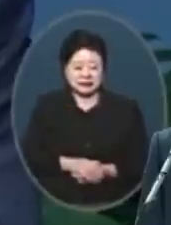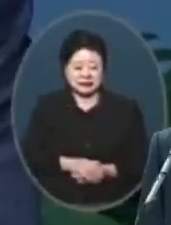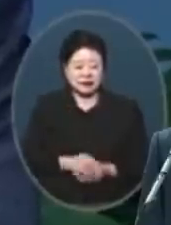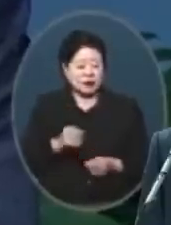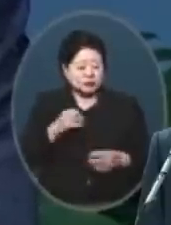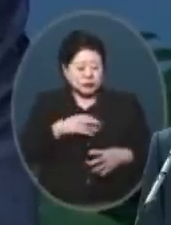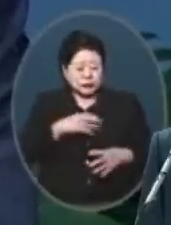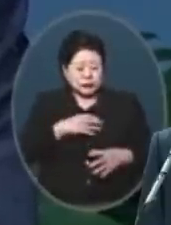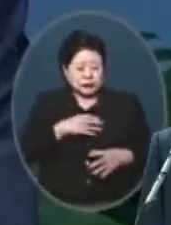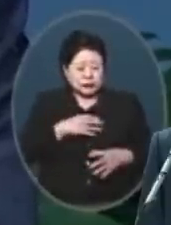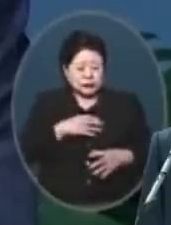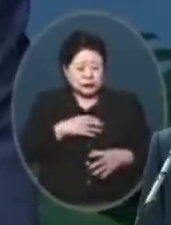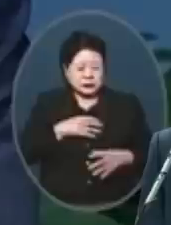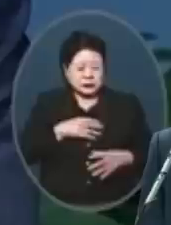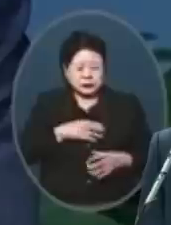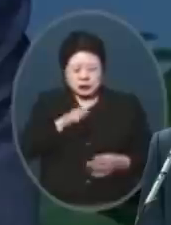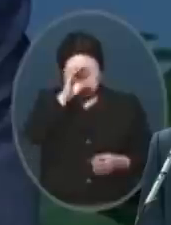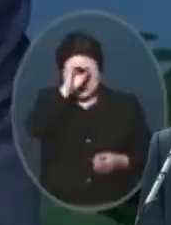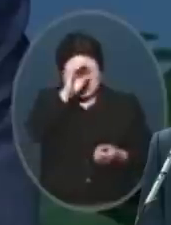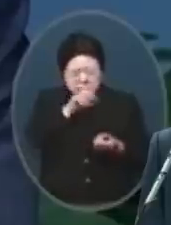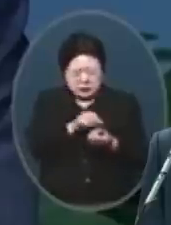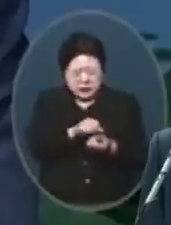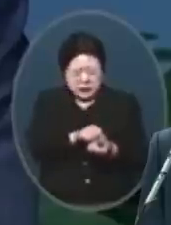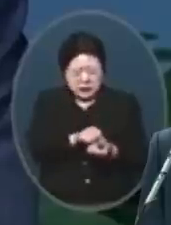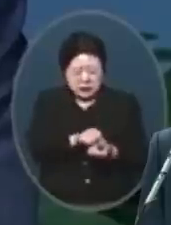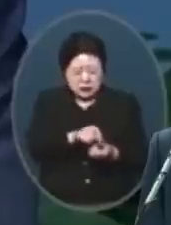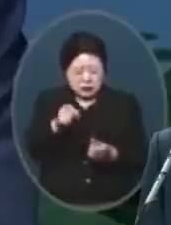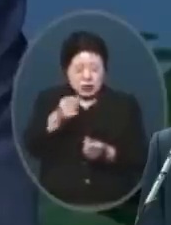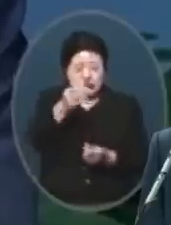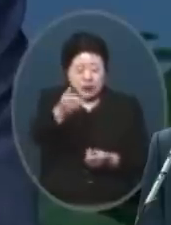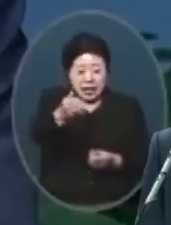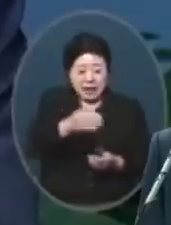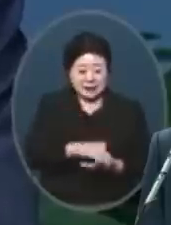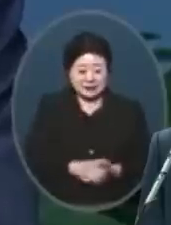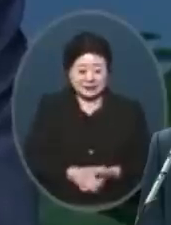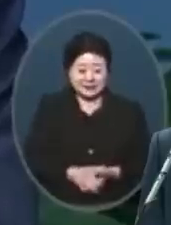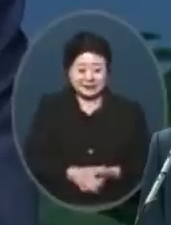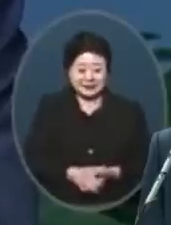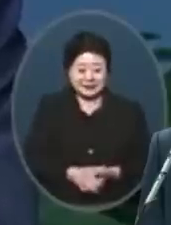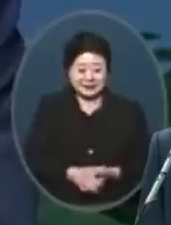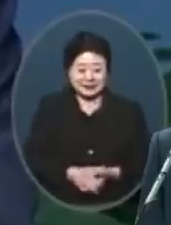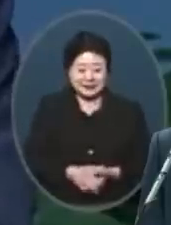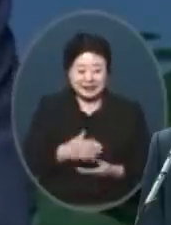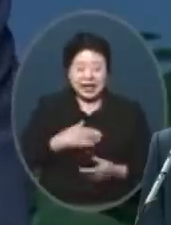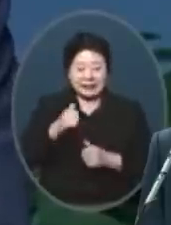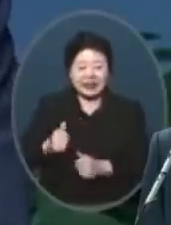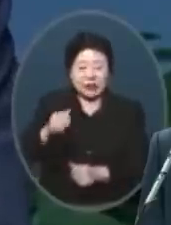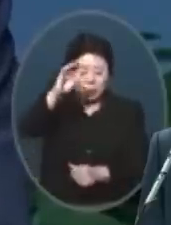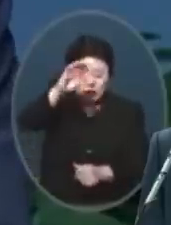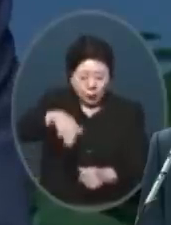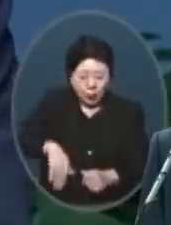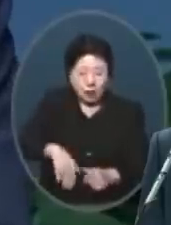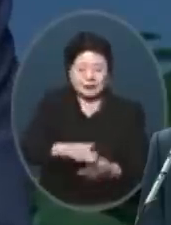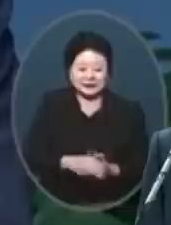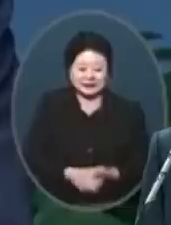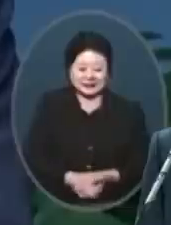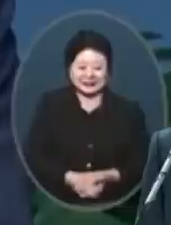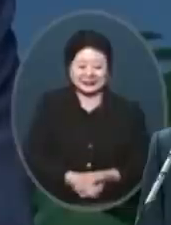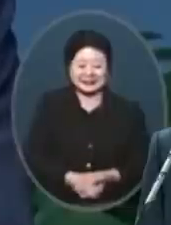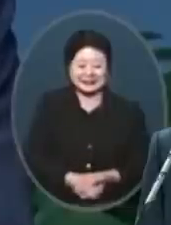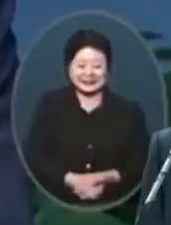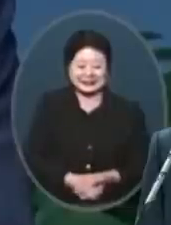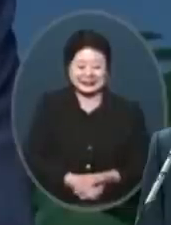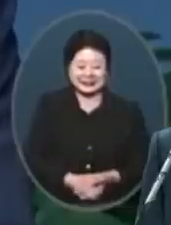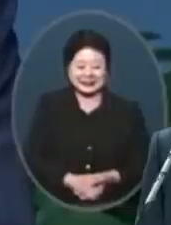무서운 질병에서 건져주신다고 하셨습니다. 전부 다 나를 따르시오.